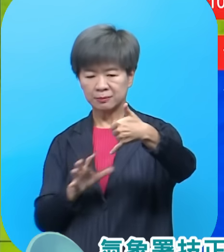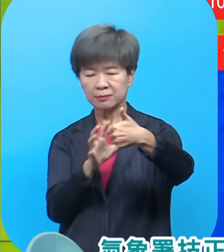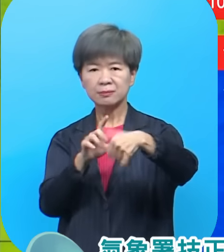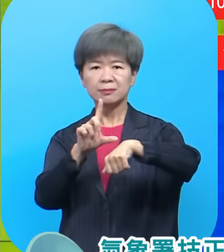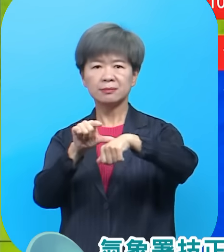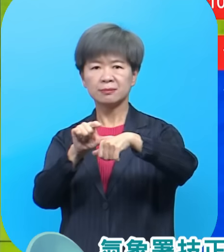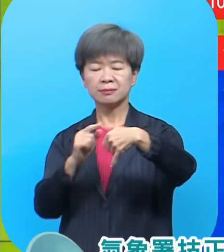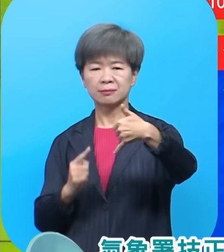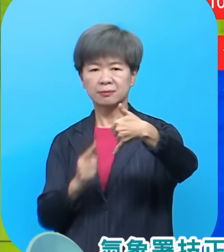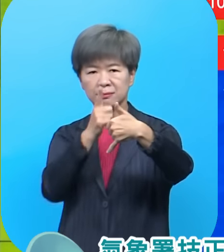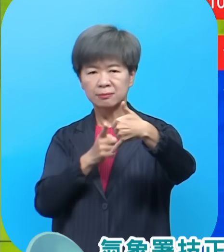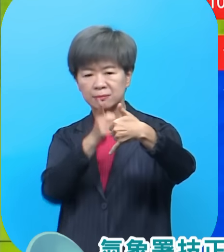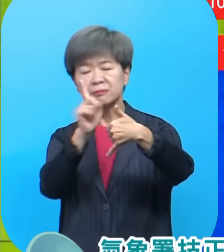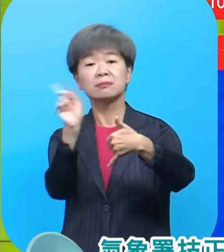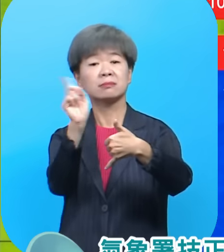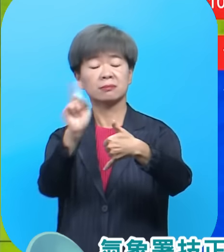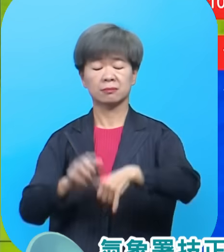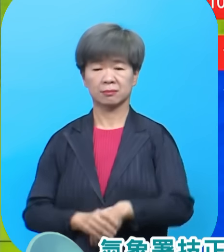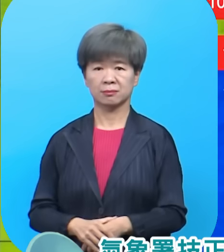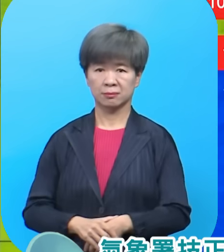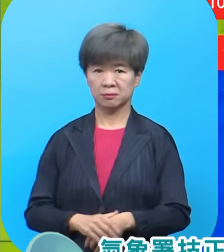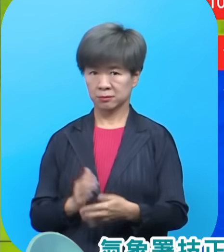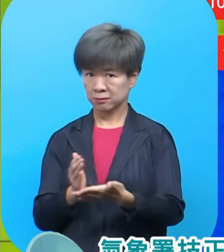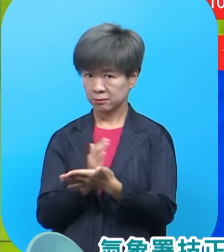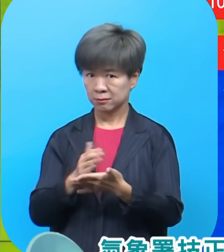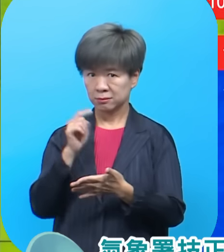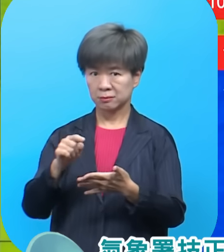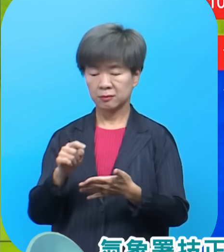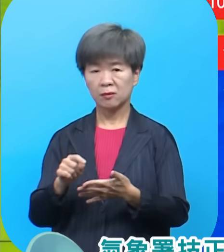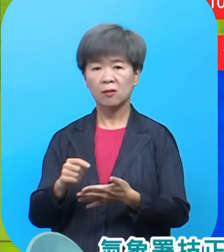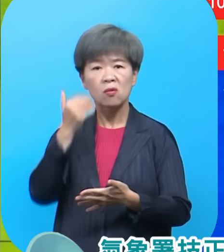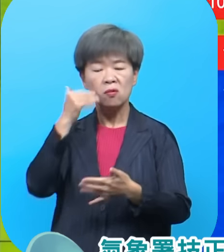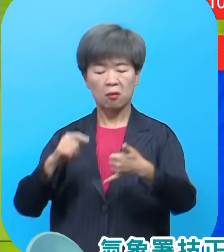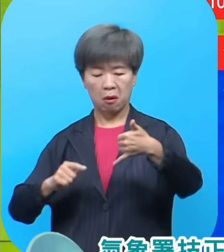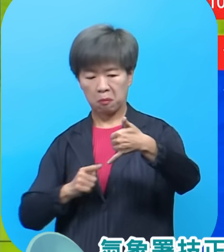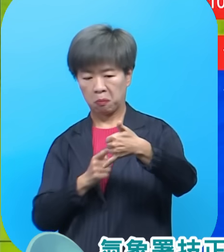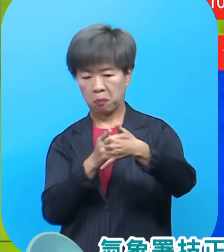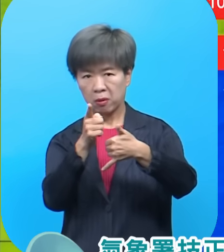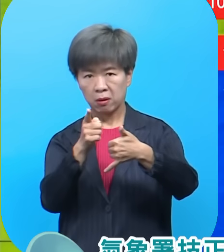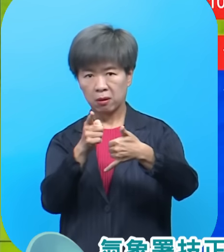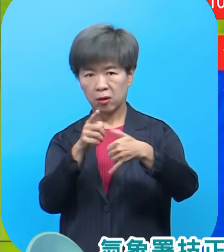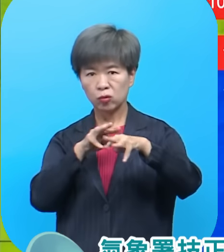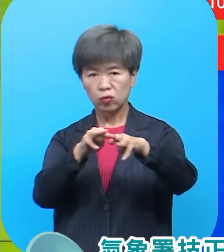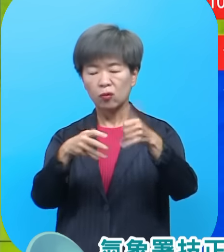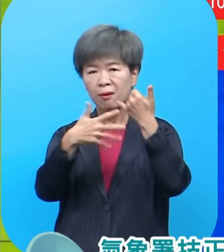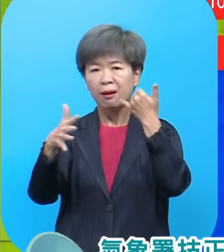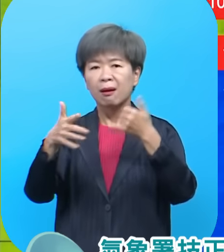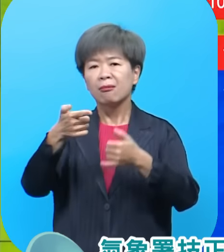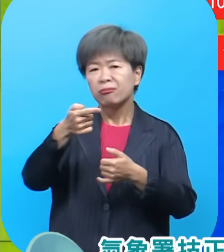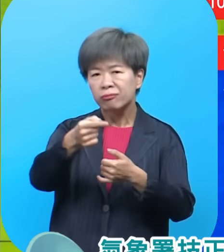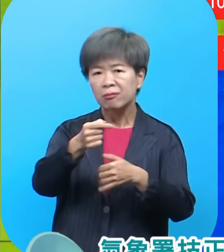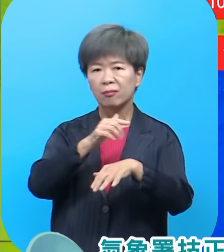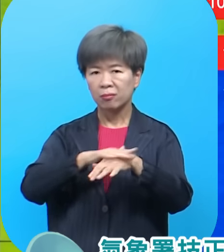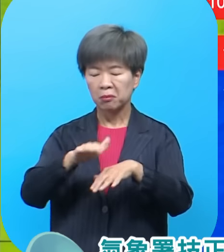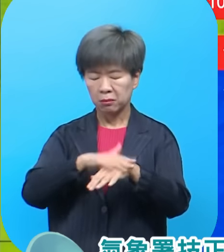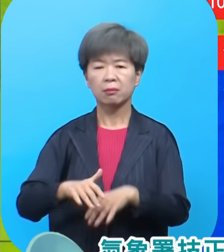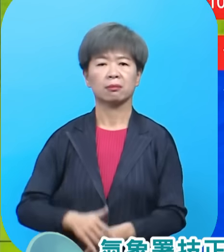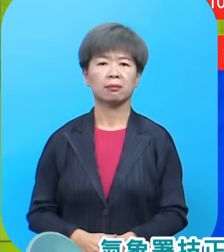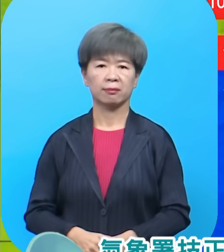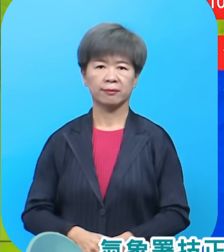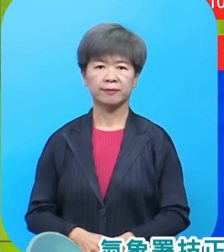走的路径。那所以我们认为它出海以后受到环境的影响还是会减弱的，是会减弱